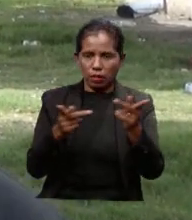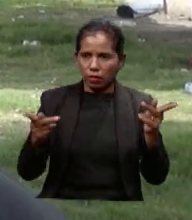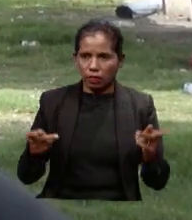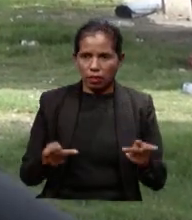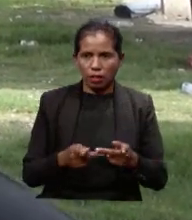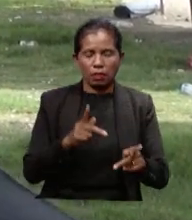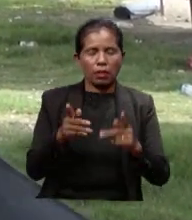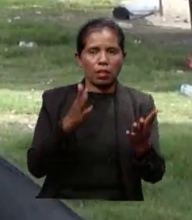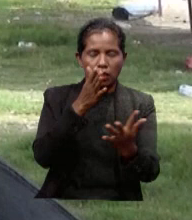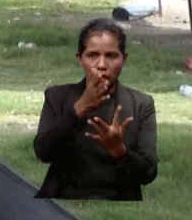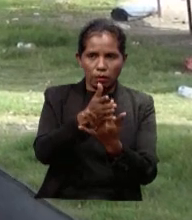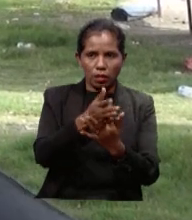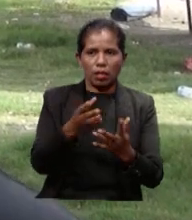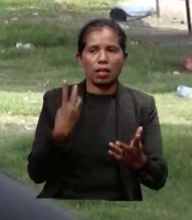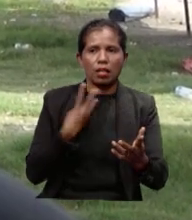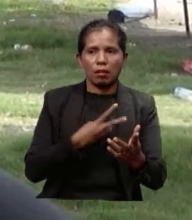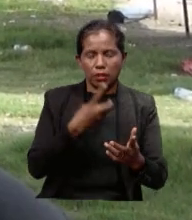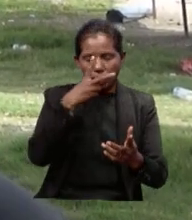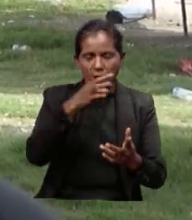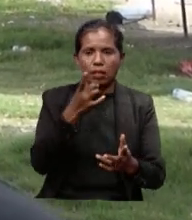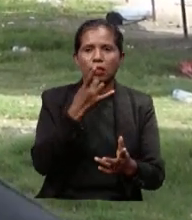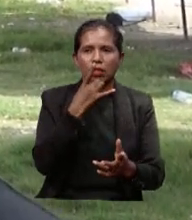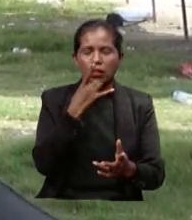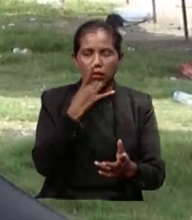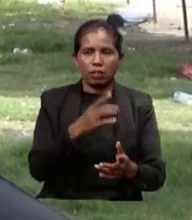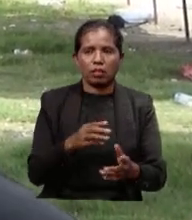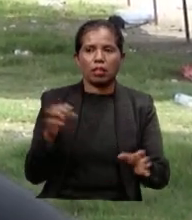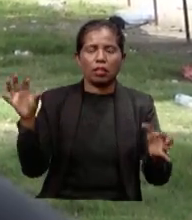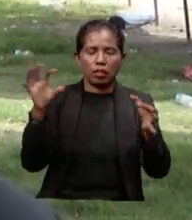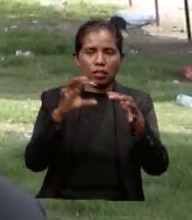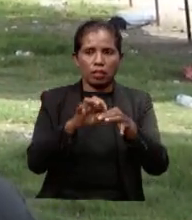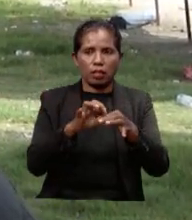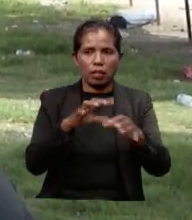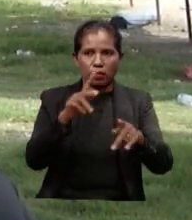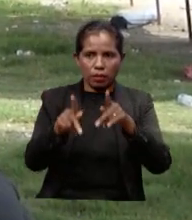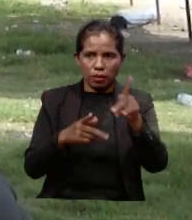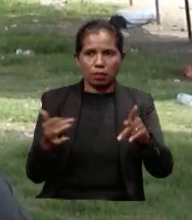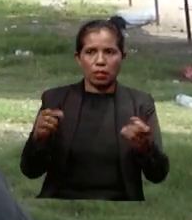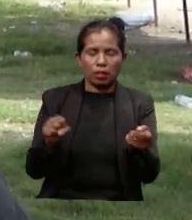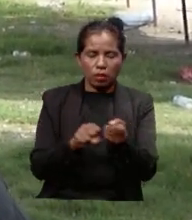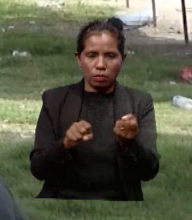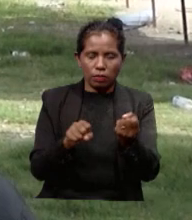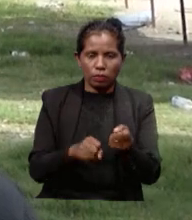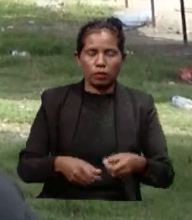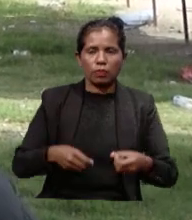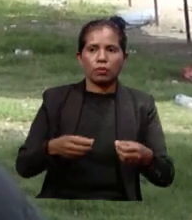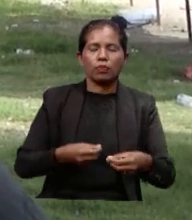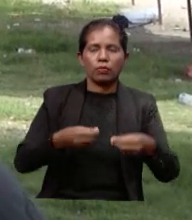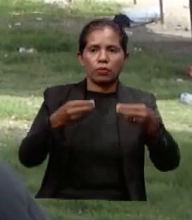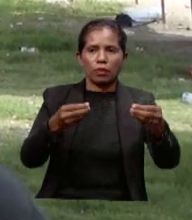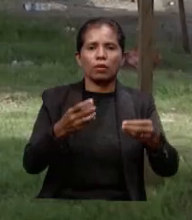ema beltama pois ami se hare ahi liga ho komunidade sel besik ne para sel bela poisar ne eko